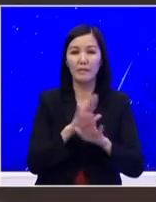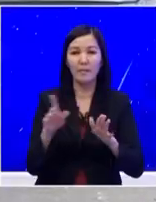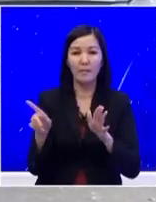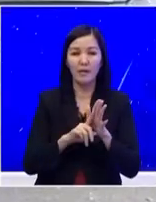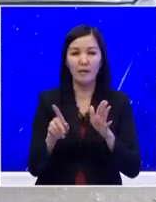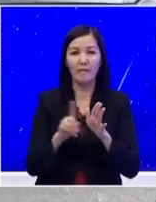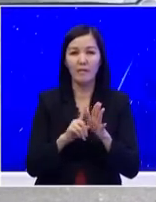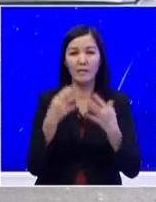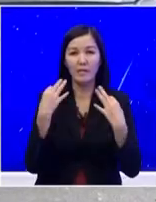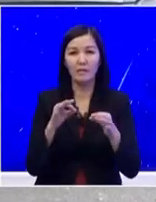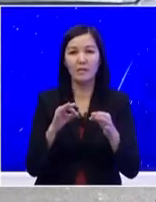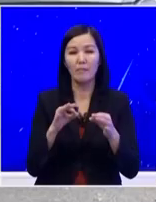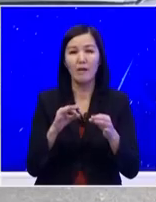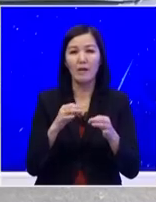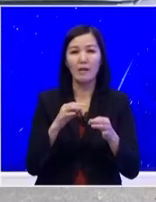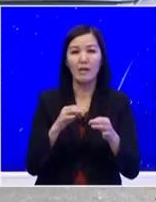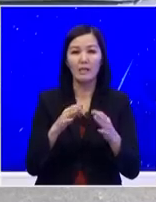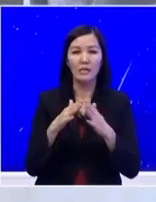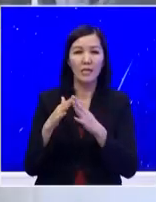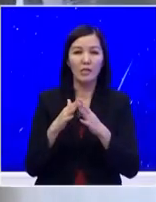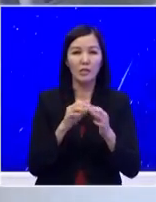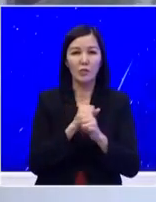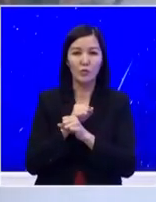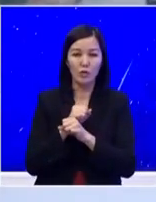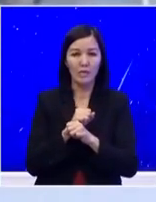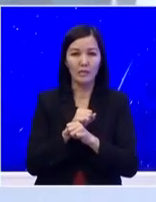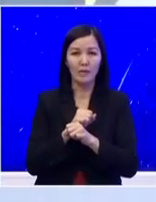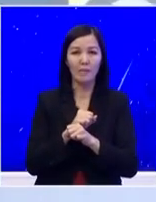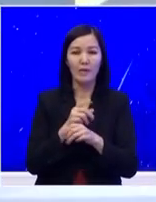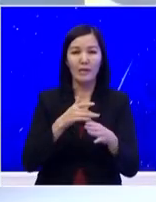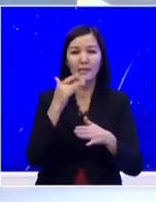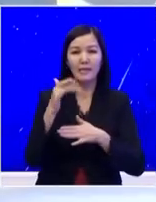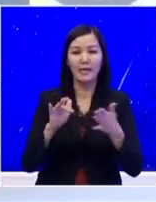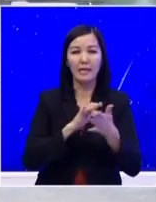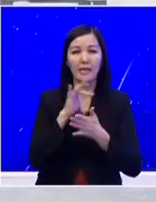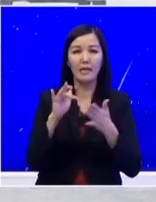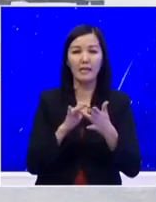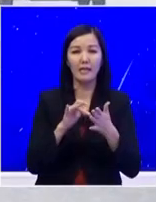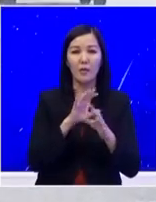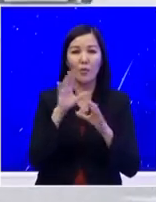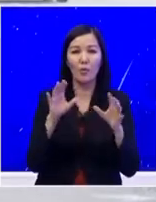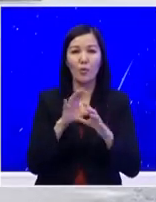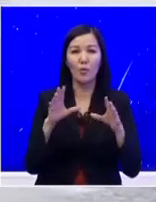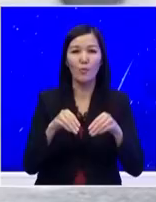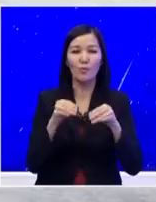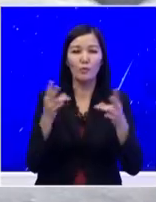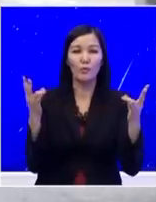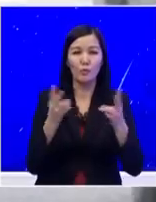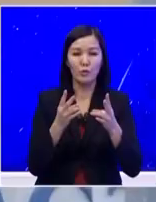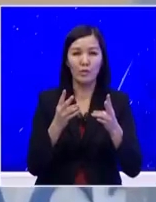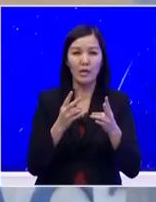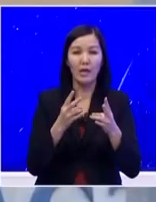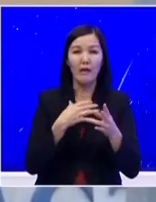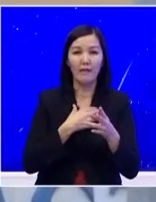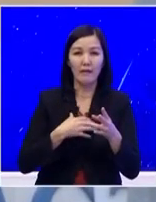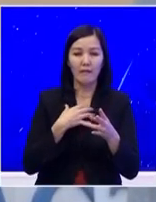на автобусах разрешено лишь владельцам дачных участков. Учитывая, что загородные дома требуют своевременного ухода и хлопот по хозяйству, глава